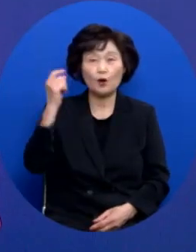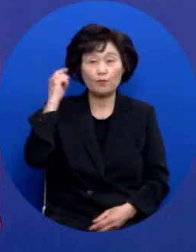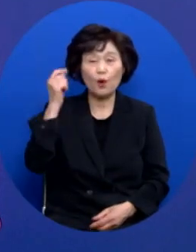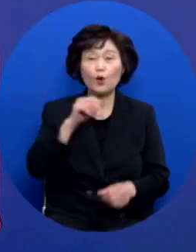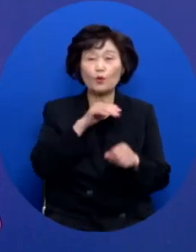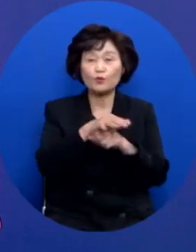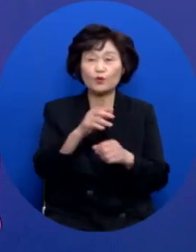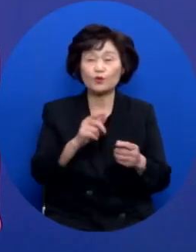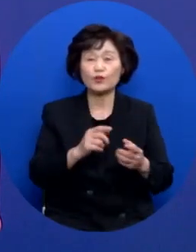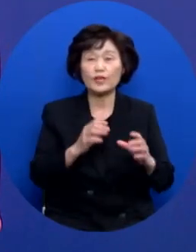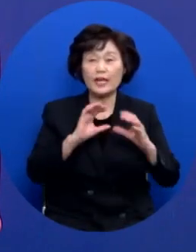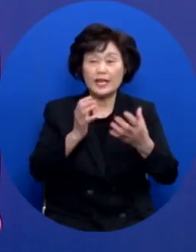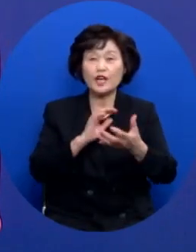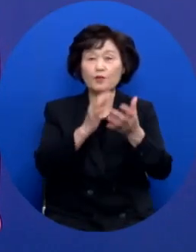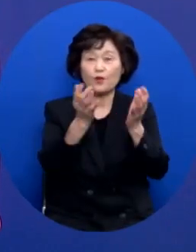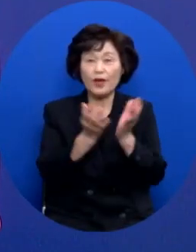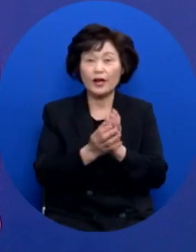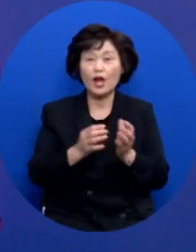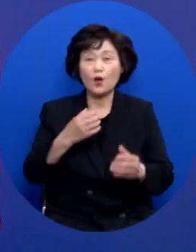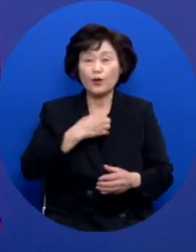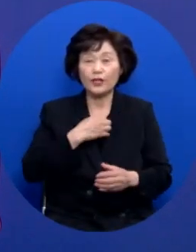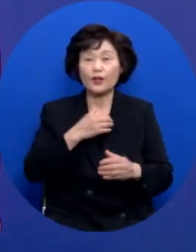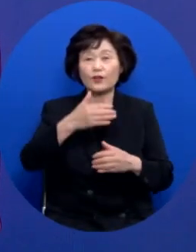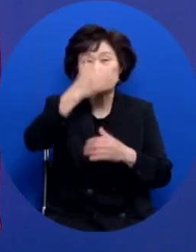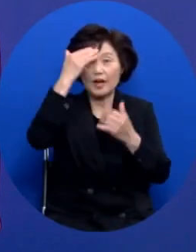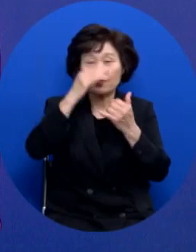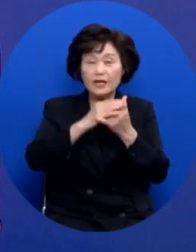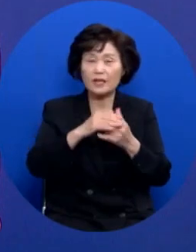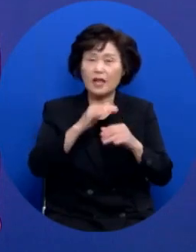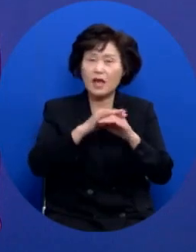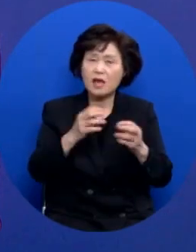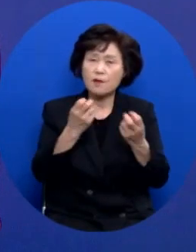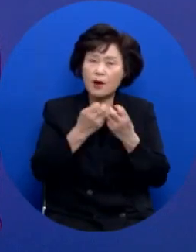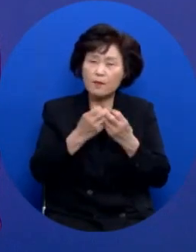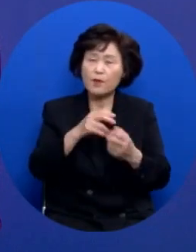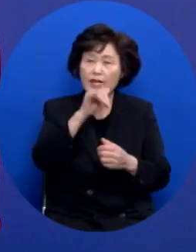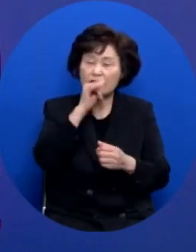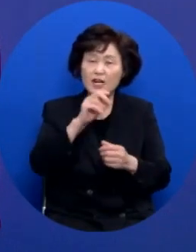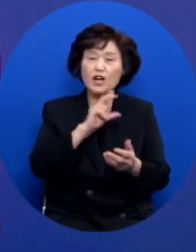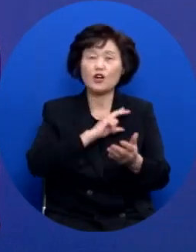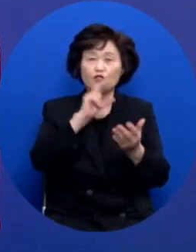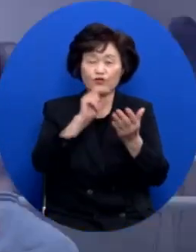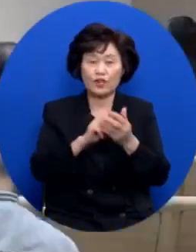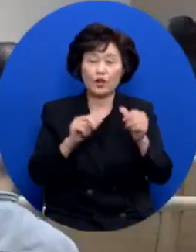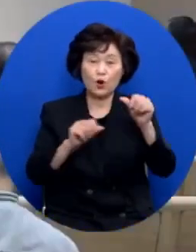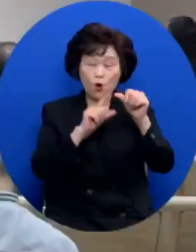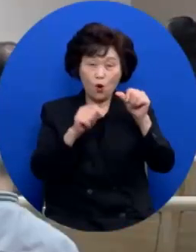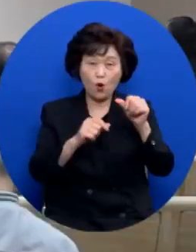한국복음주의협의회가 위태로운 다음 세대, 해법은 있는가를 주제로 5월 발표회를 열었습니다.